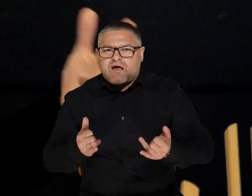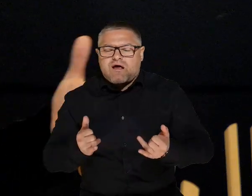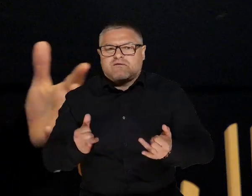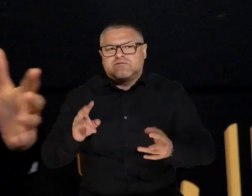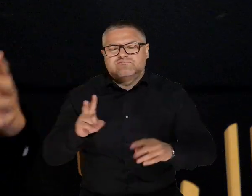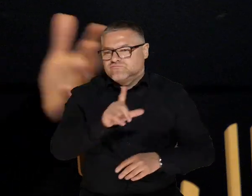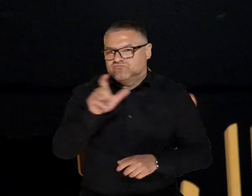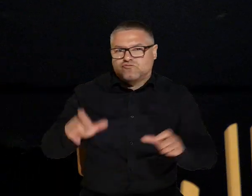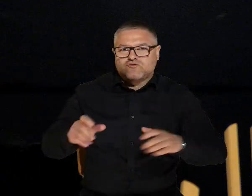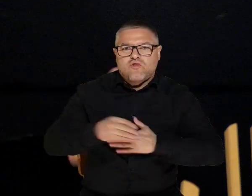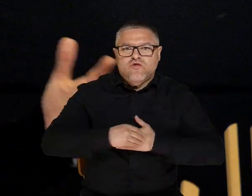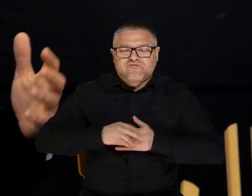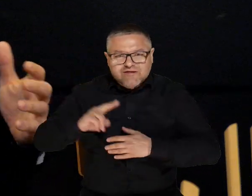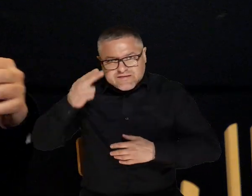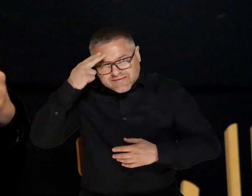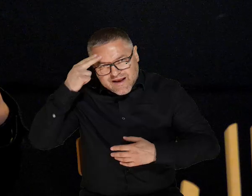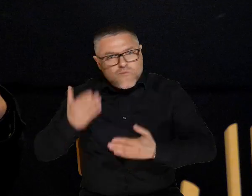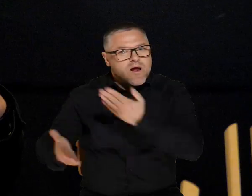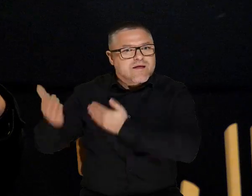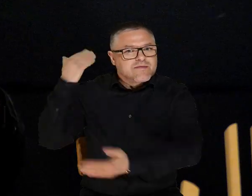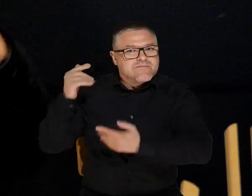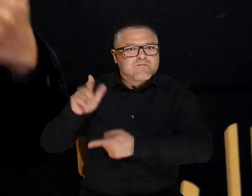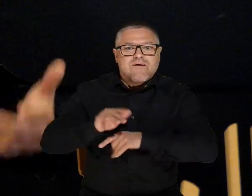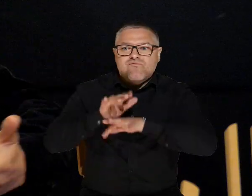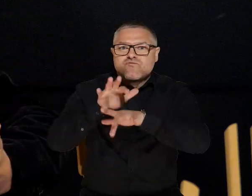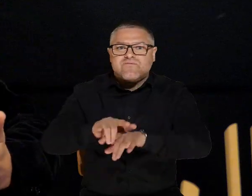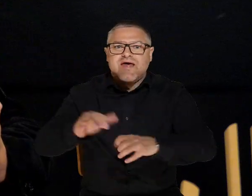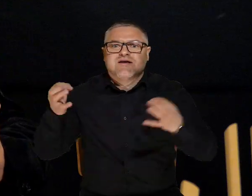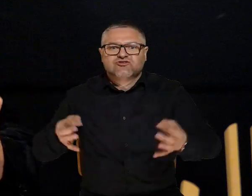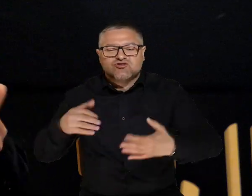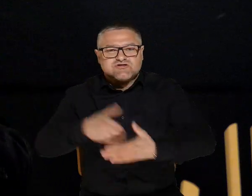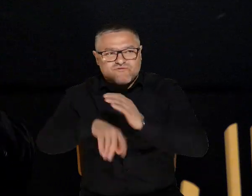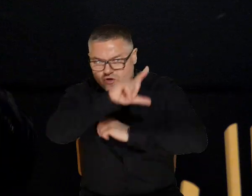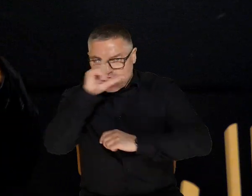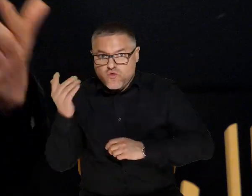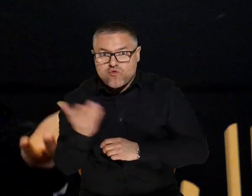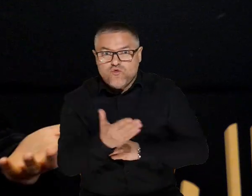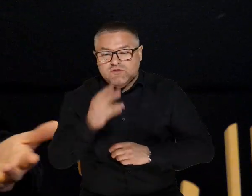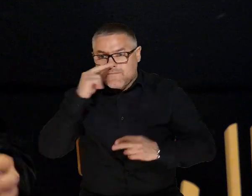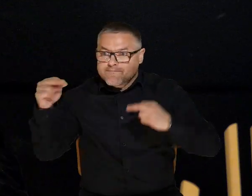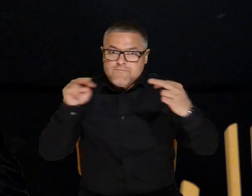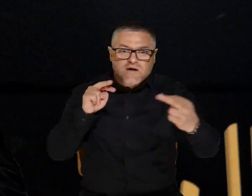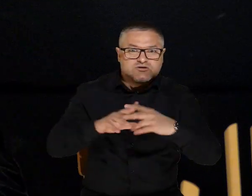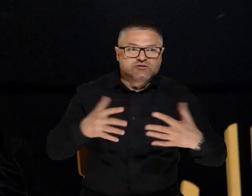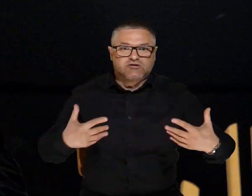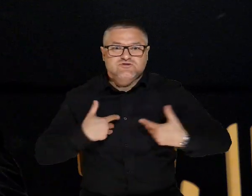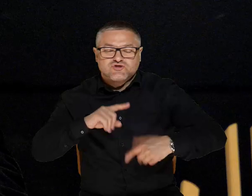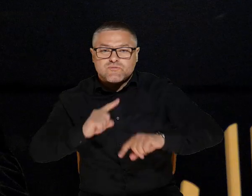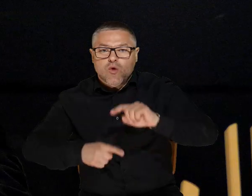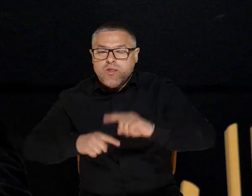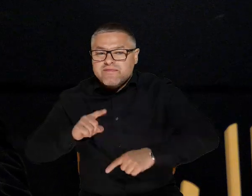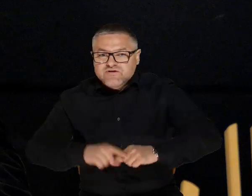doświadczenie przeszłej traumy może wpływać na dzisiejsze zachowania ludzi, ich postrzeganie rzeczywistości